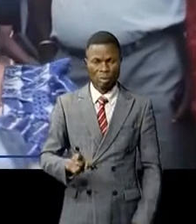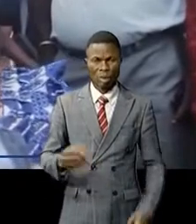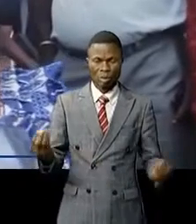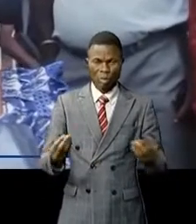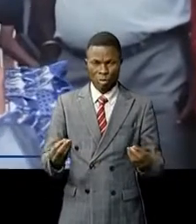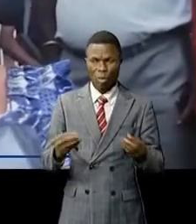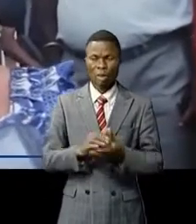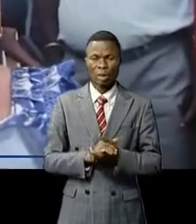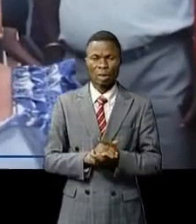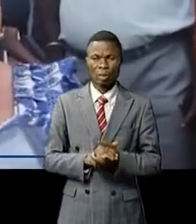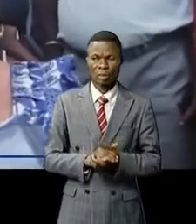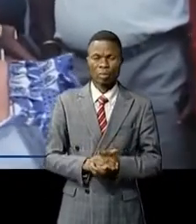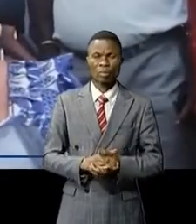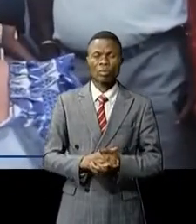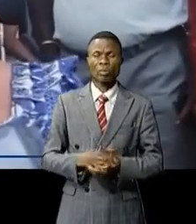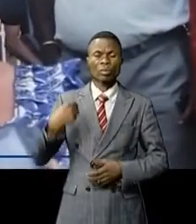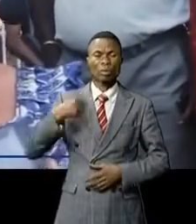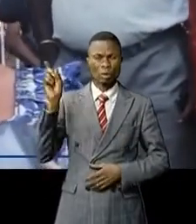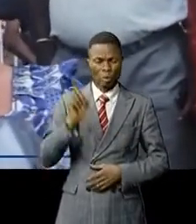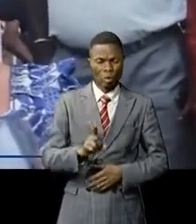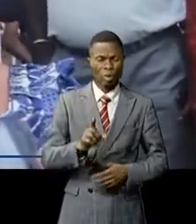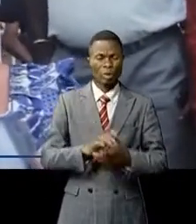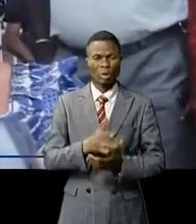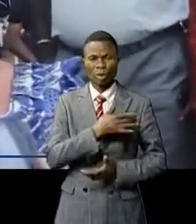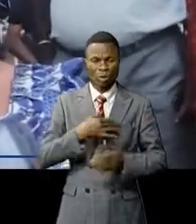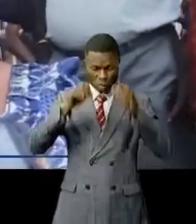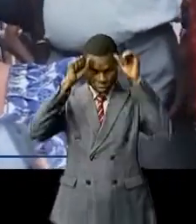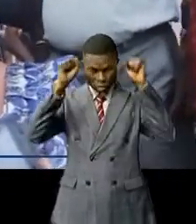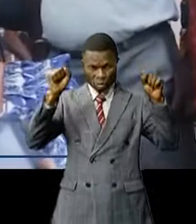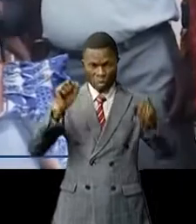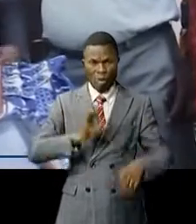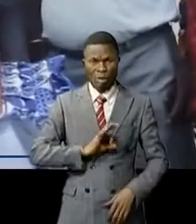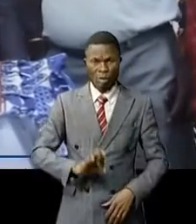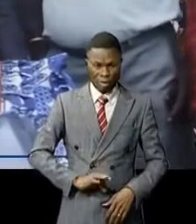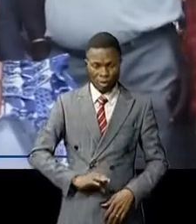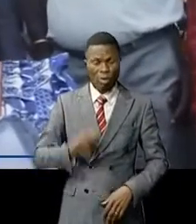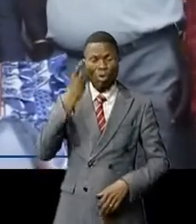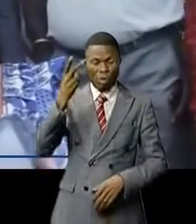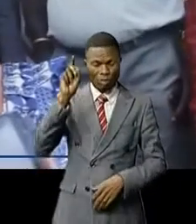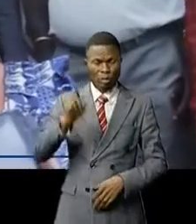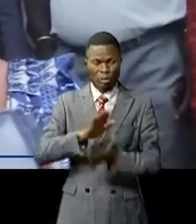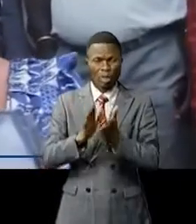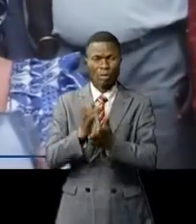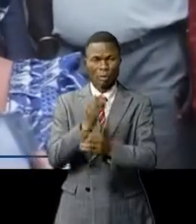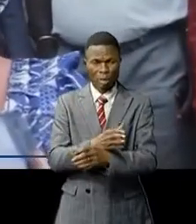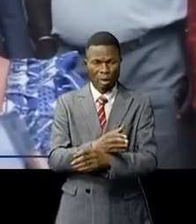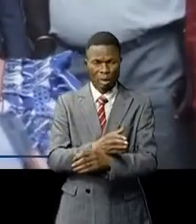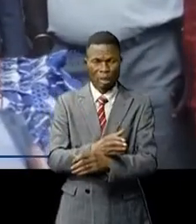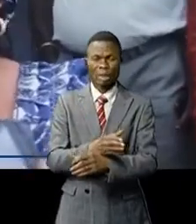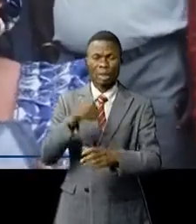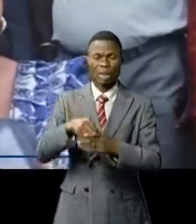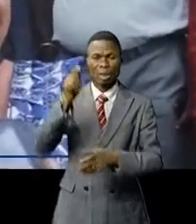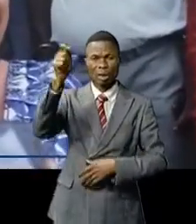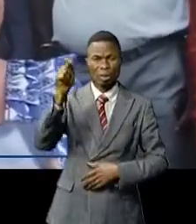Tshilombo. Je suis venu au nom du président de la République pour concrétiser sa vision qu'il imprime au sein de